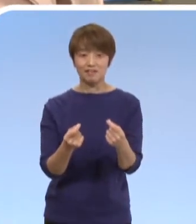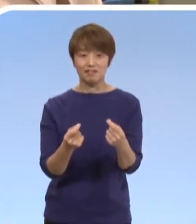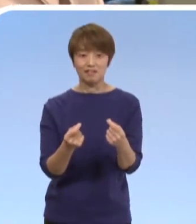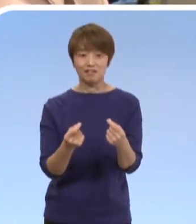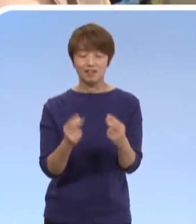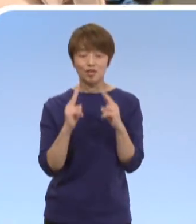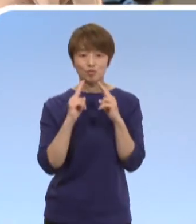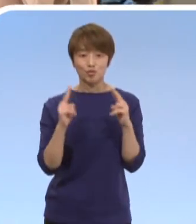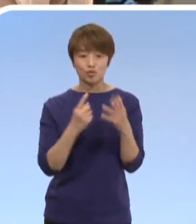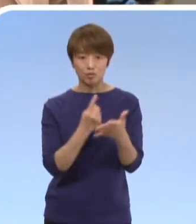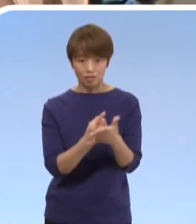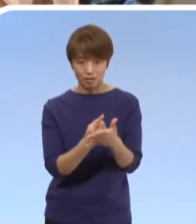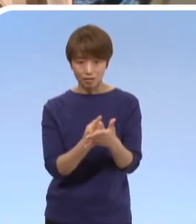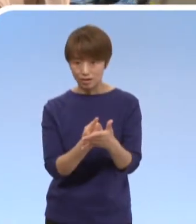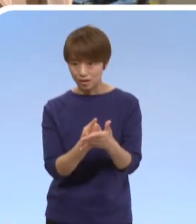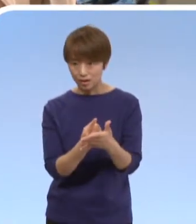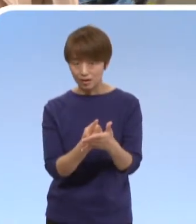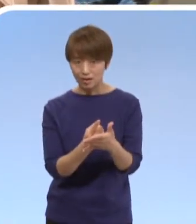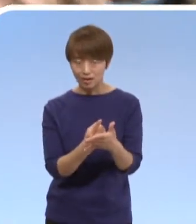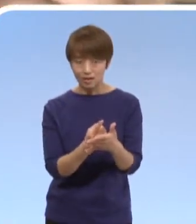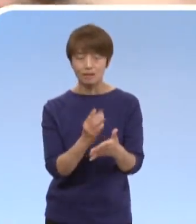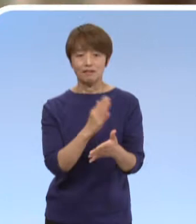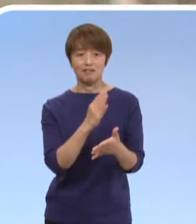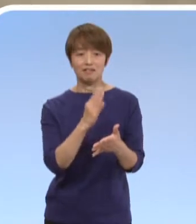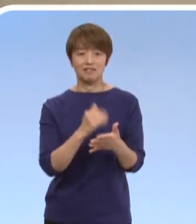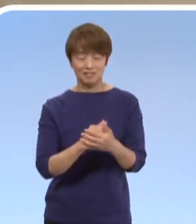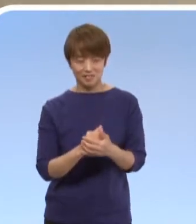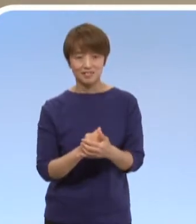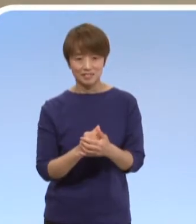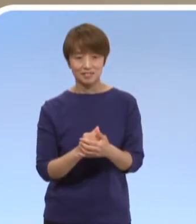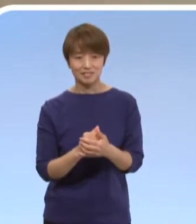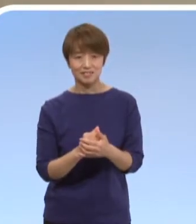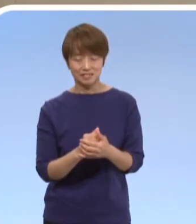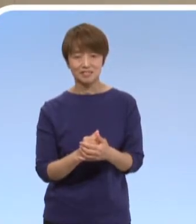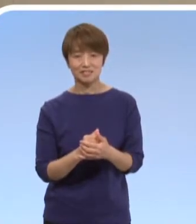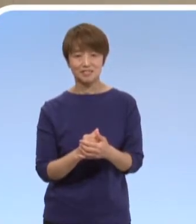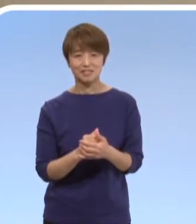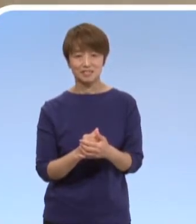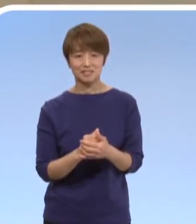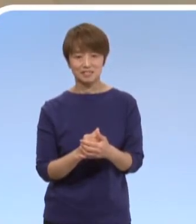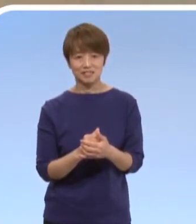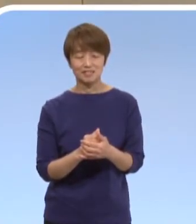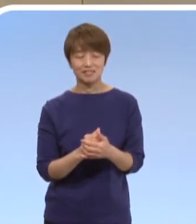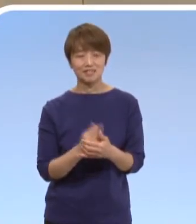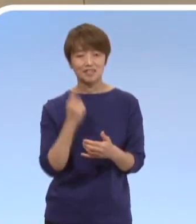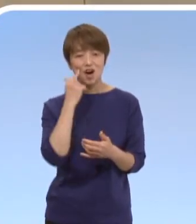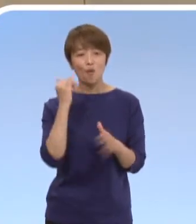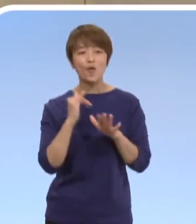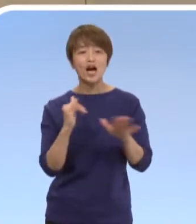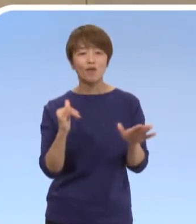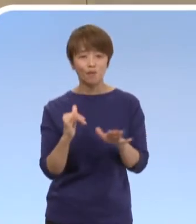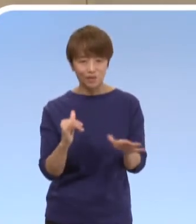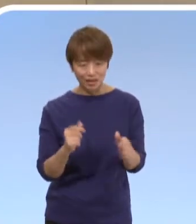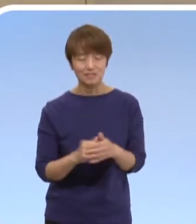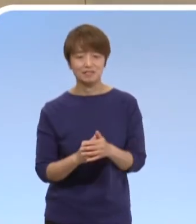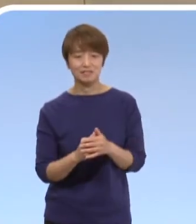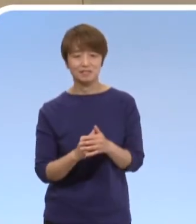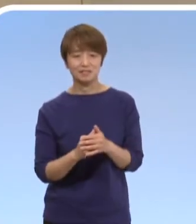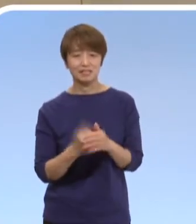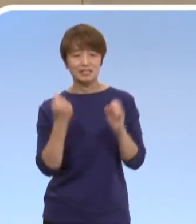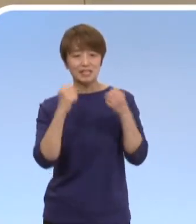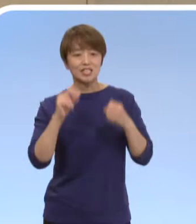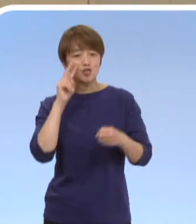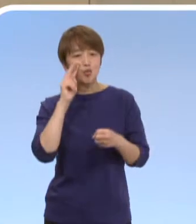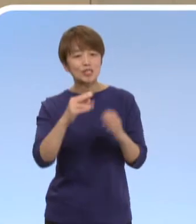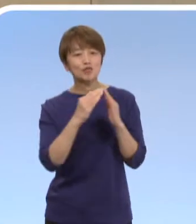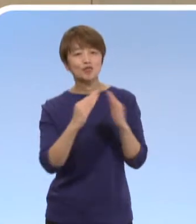ど、ミュージカルに出られる方？ いえ違うです。よく言われるんですけど、はい、親子で劇